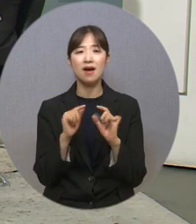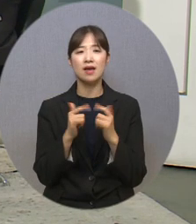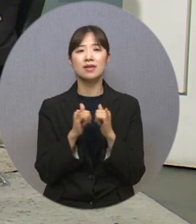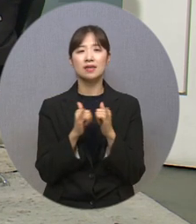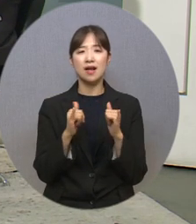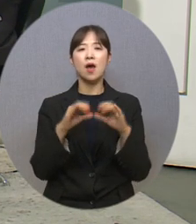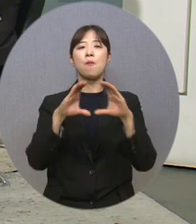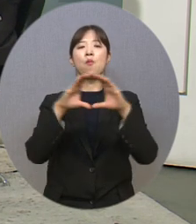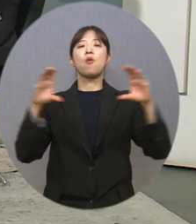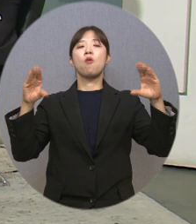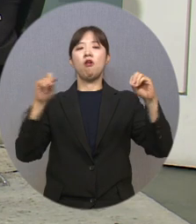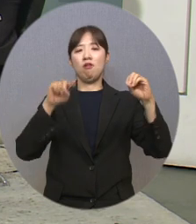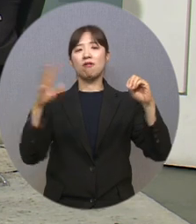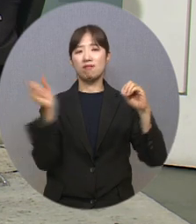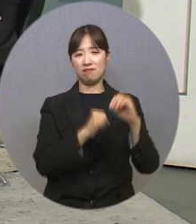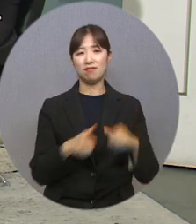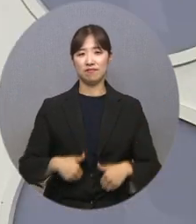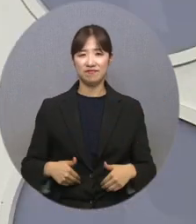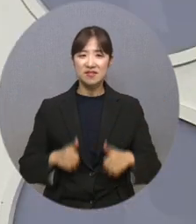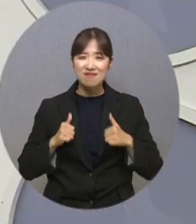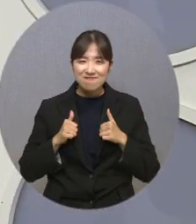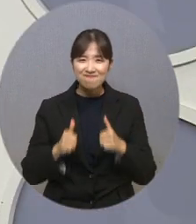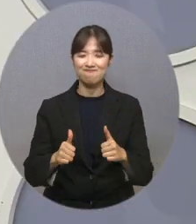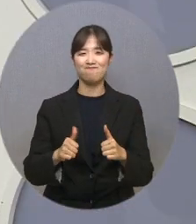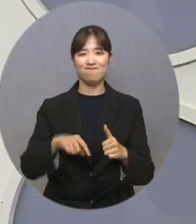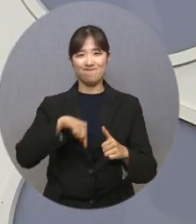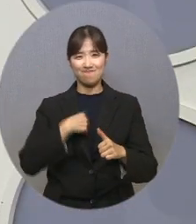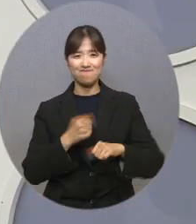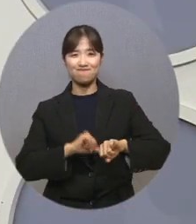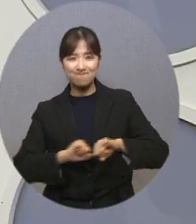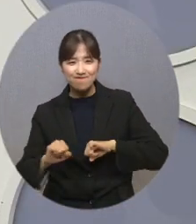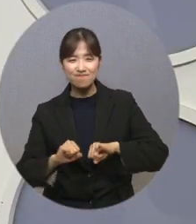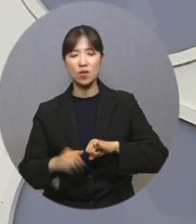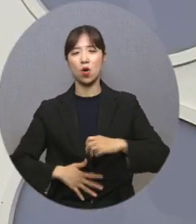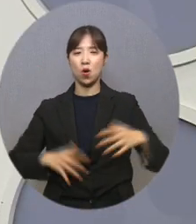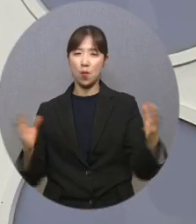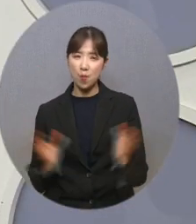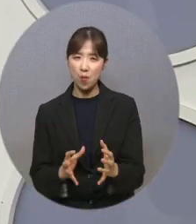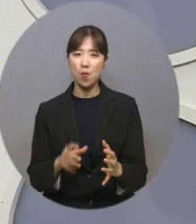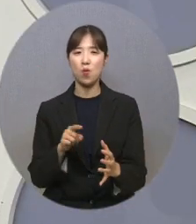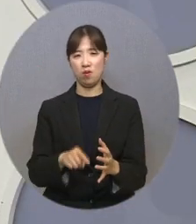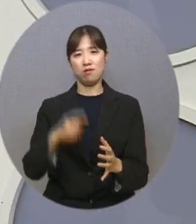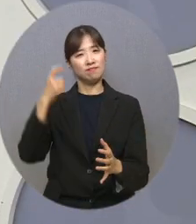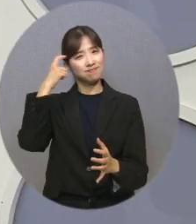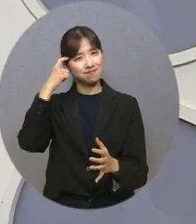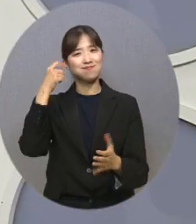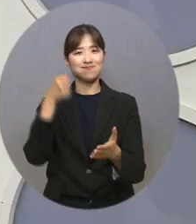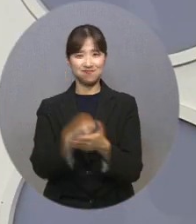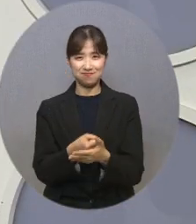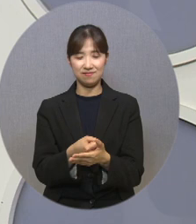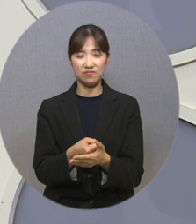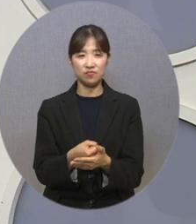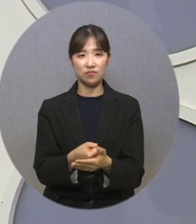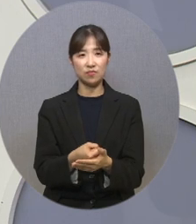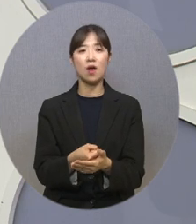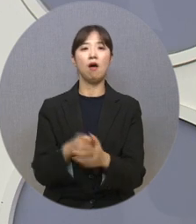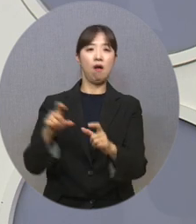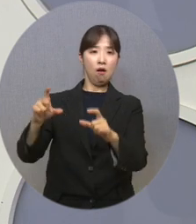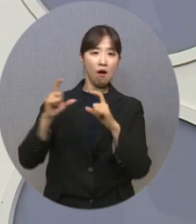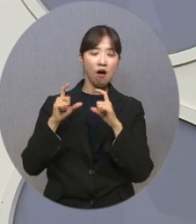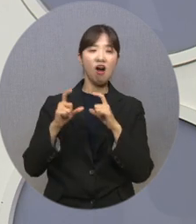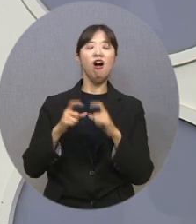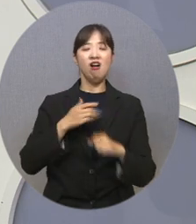표 때문에 살잖아요. 근면 자조협동 새마을 정신 이러니까 하면